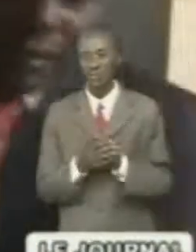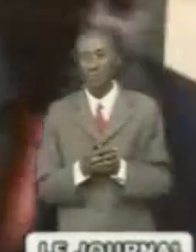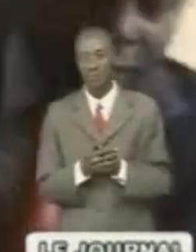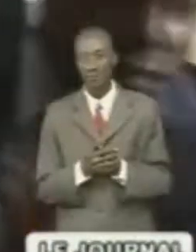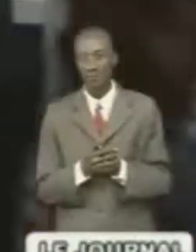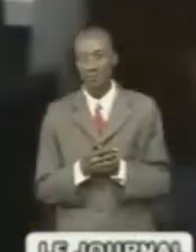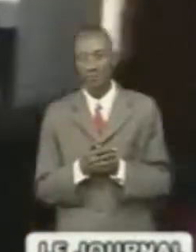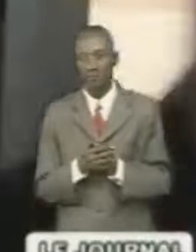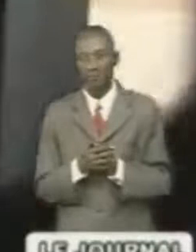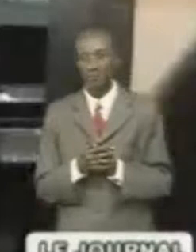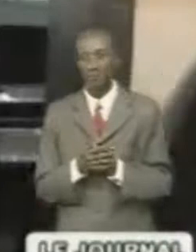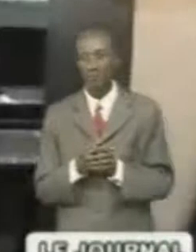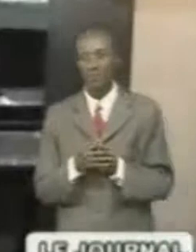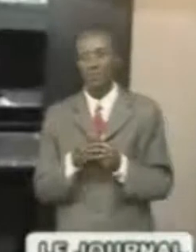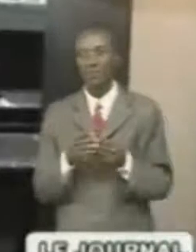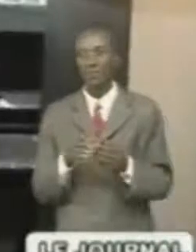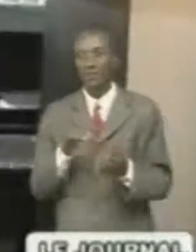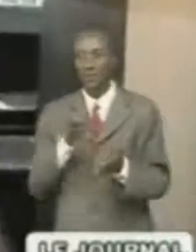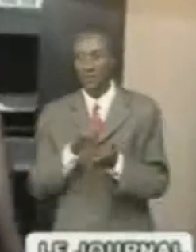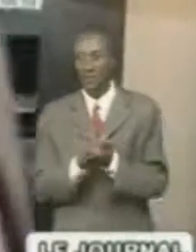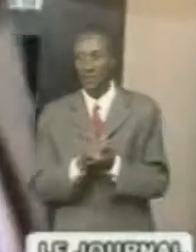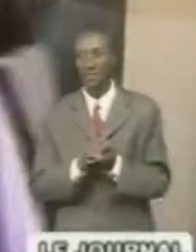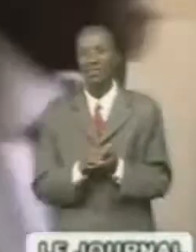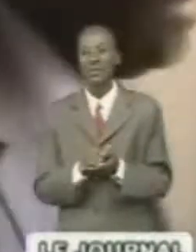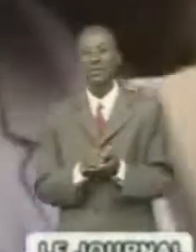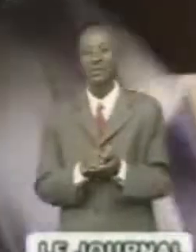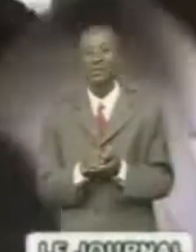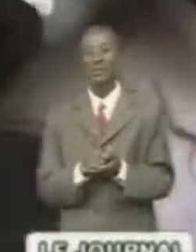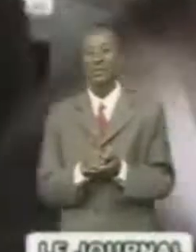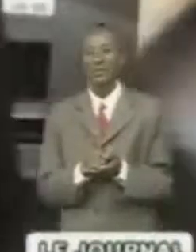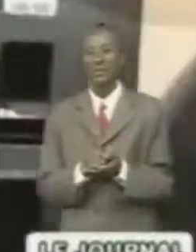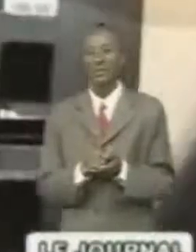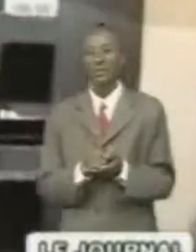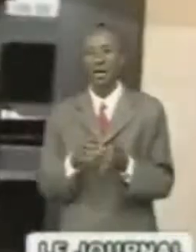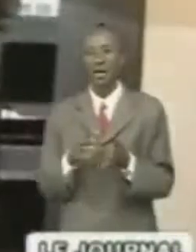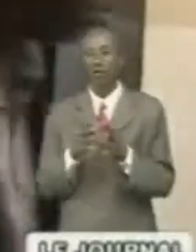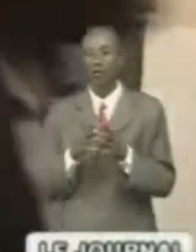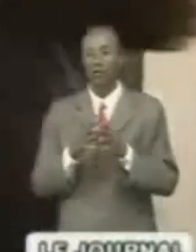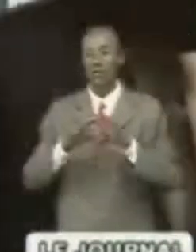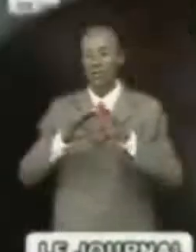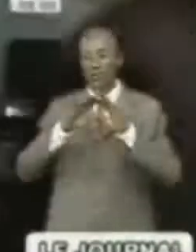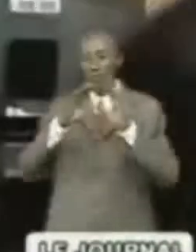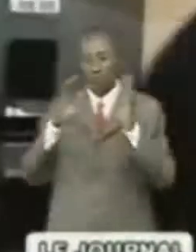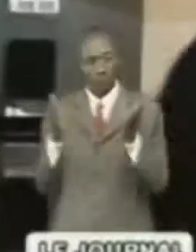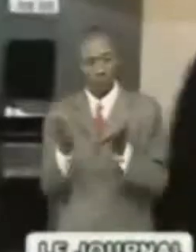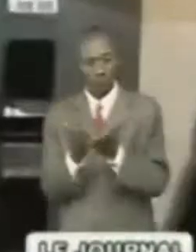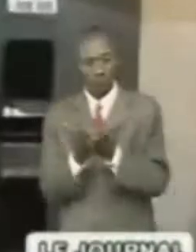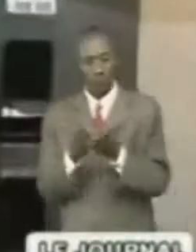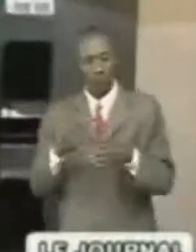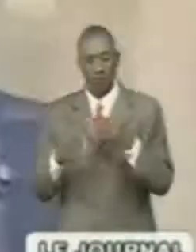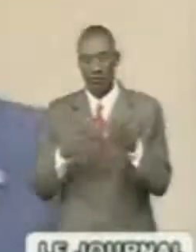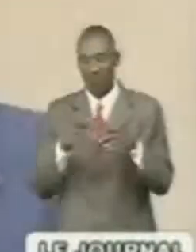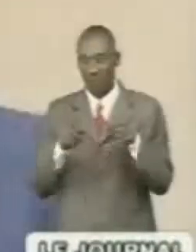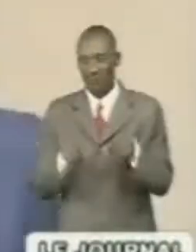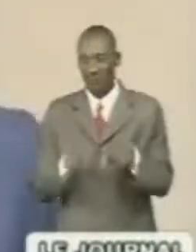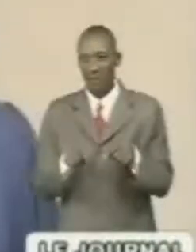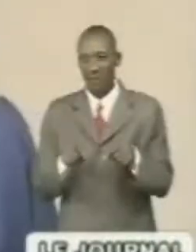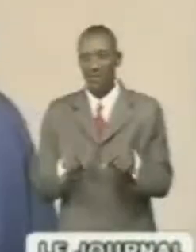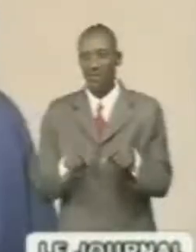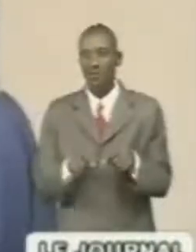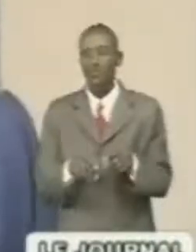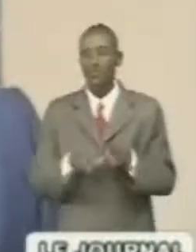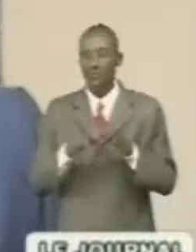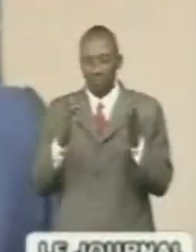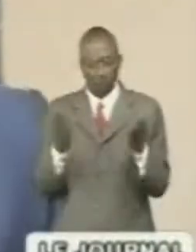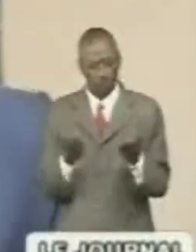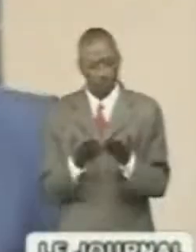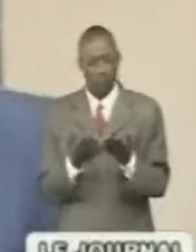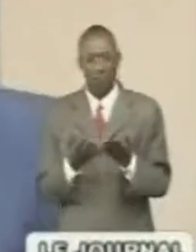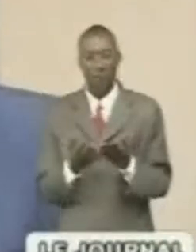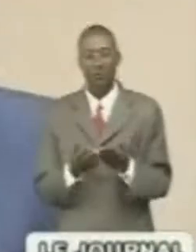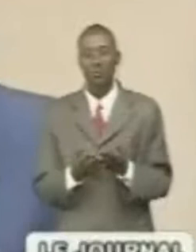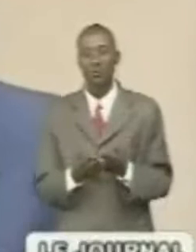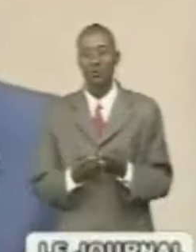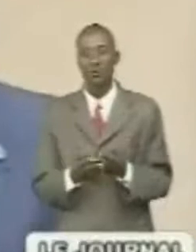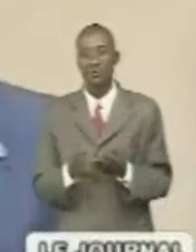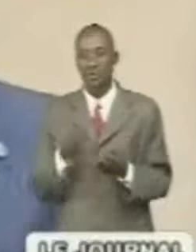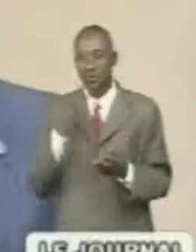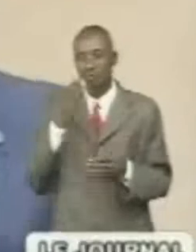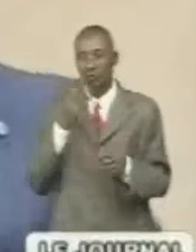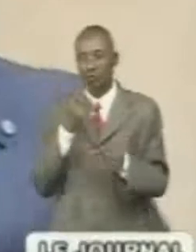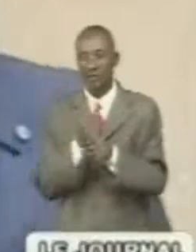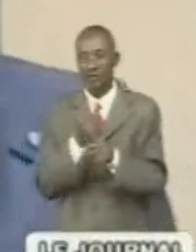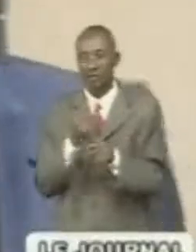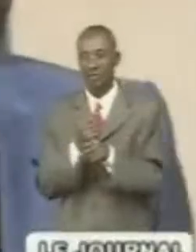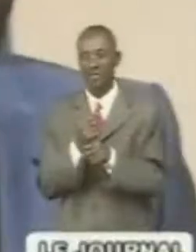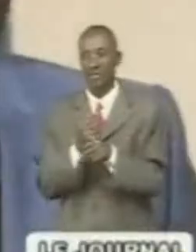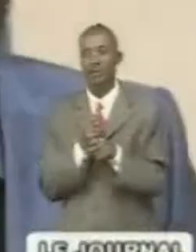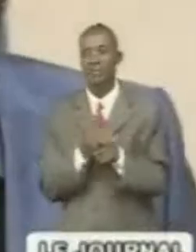peut-être qui donne l'occasion au gouvernement, avec tout ce que le gouvernement peut faire, c'est ce qui va développer notre contrée. Nous remercions le ministre des Affaires foncières d'avoir